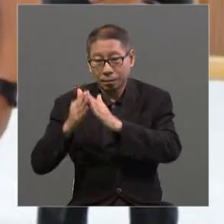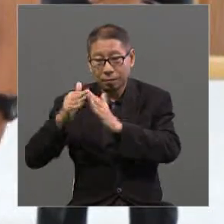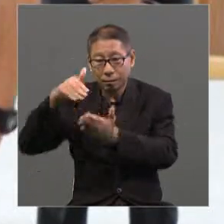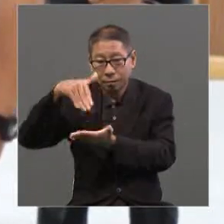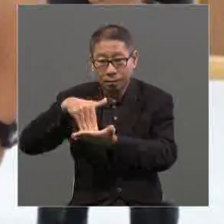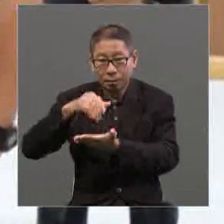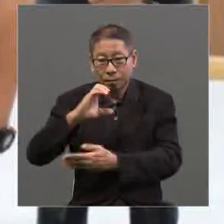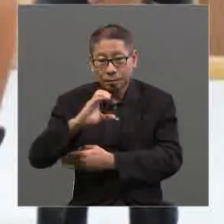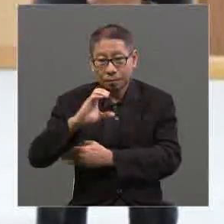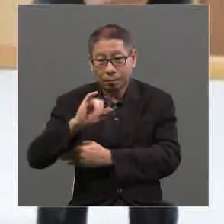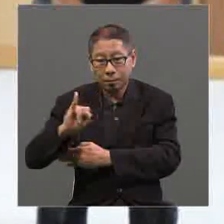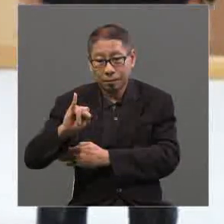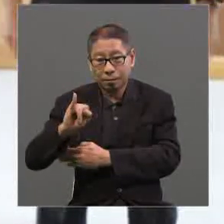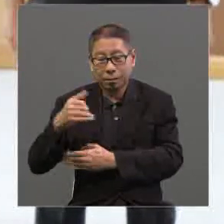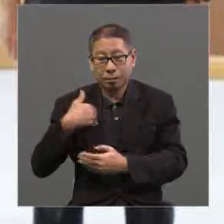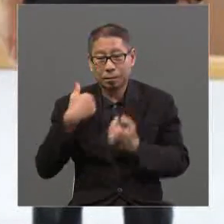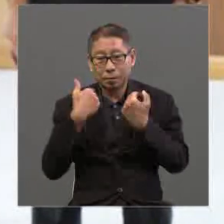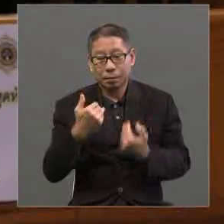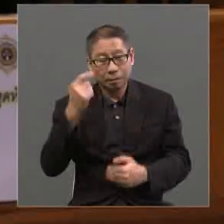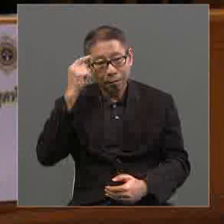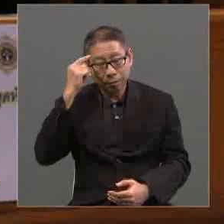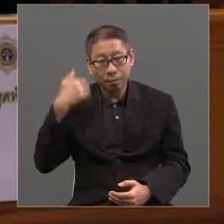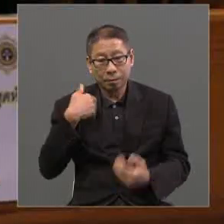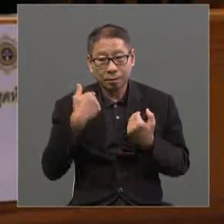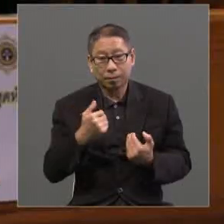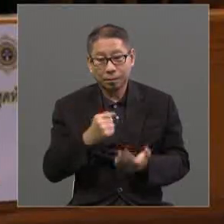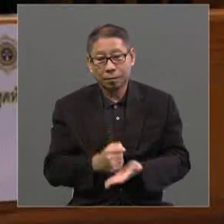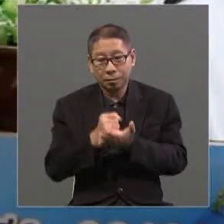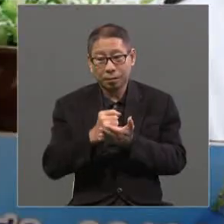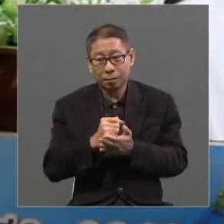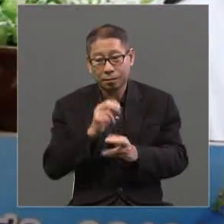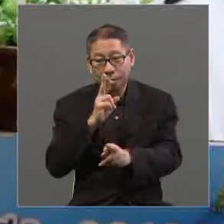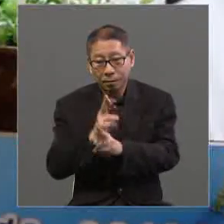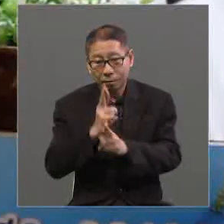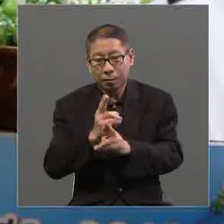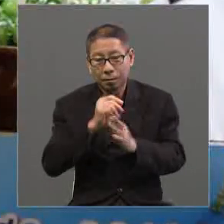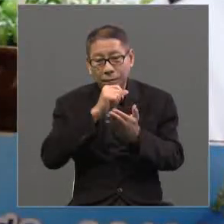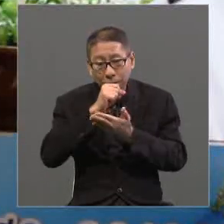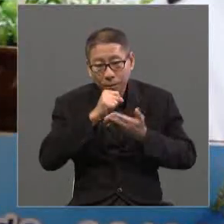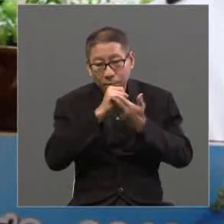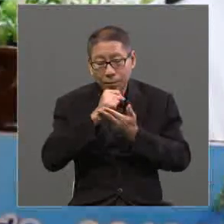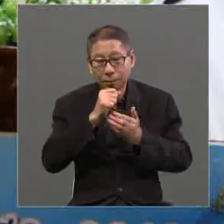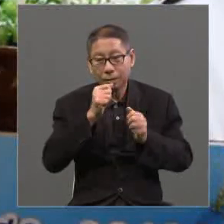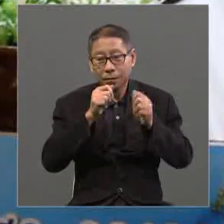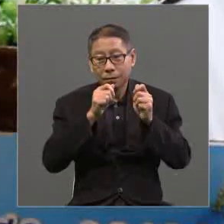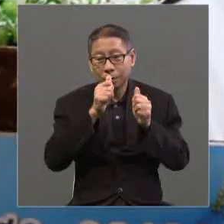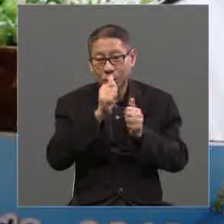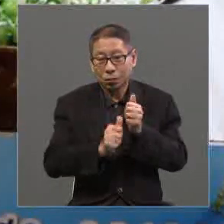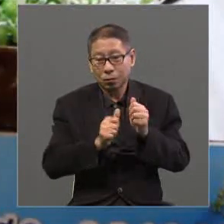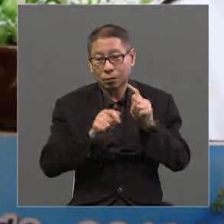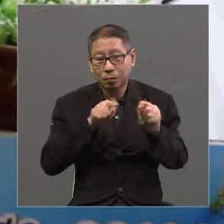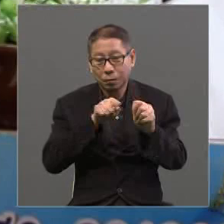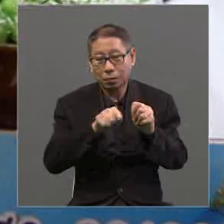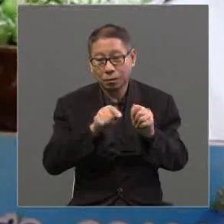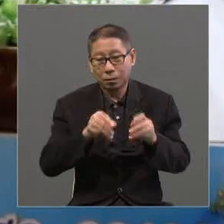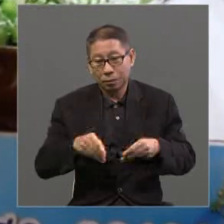า CI นะครับหรือว่า Community Isolation นะเพื่อที่จะบำบัดรักษาผู้ติดยาเสพติดในพื้นที่ทุกตำบลเพื่อคืนค